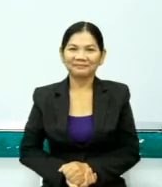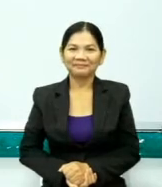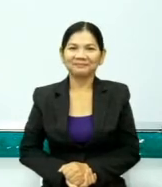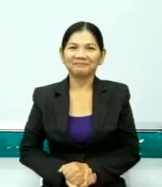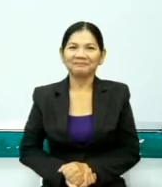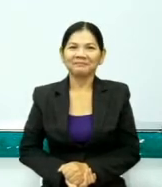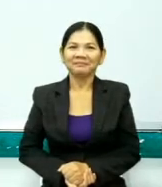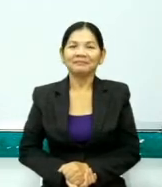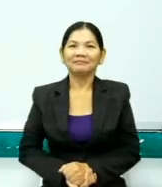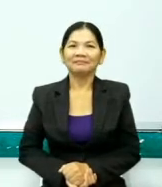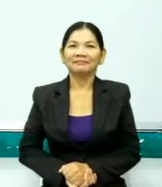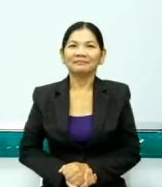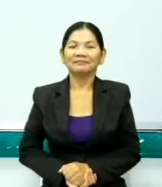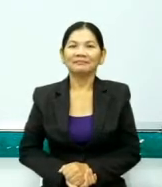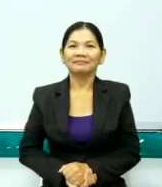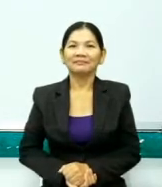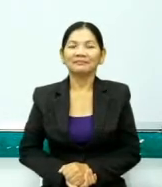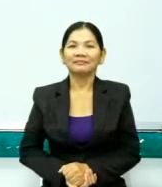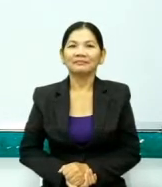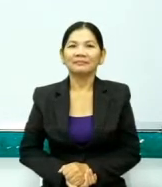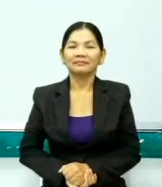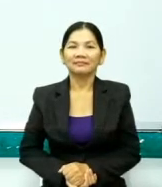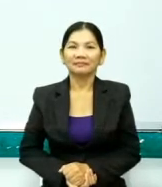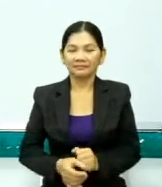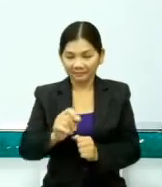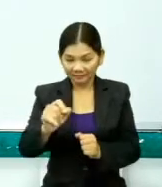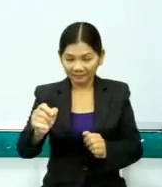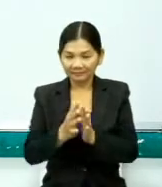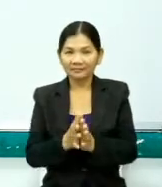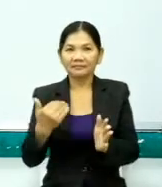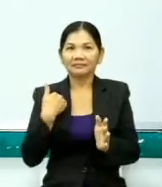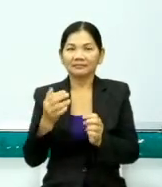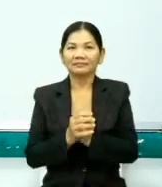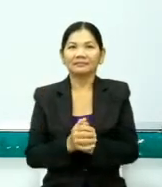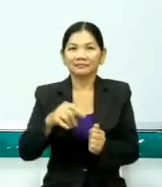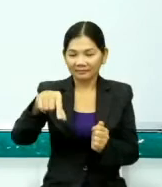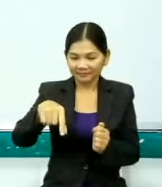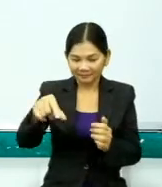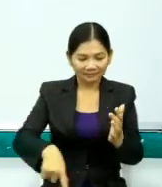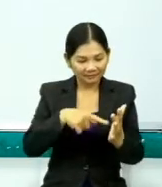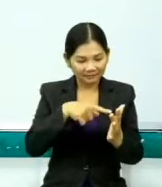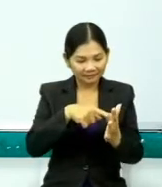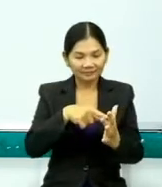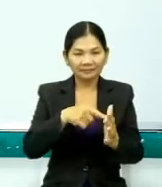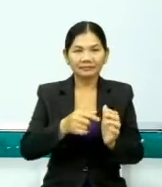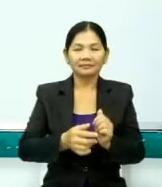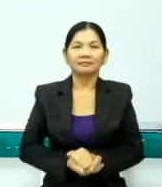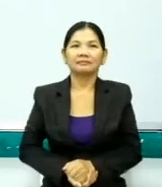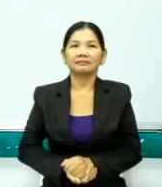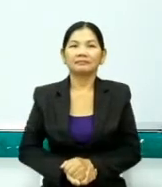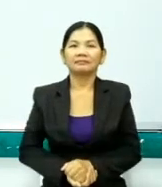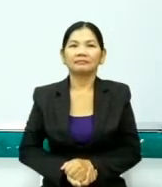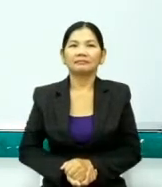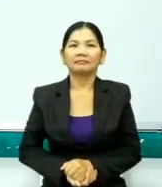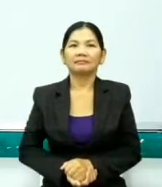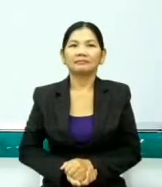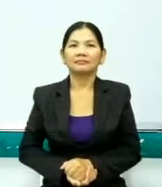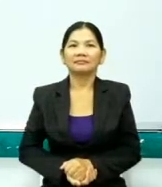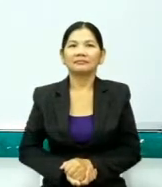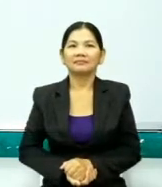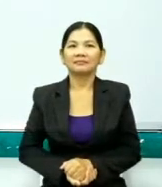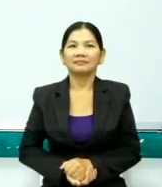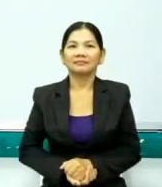Chà, ní cư dưỡng. Nè, nè cừu sơ xê hóa cư miên là sò có nâng sẵn. Ê, chà, kế cư miên là sò